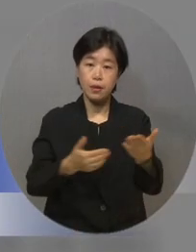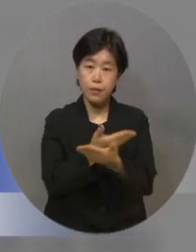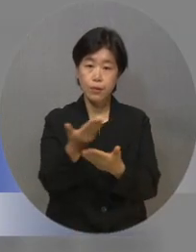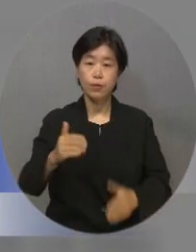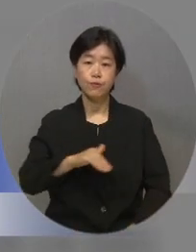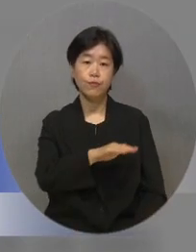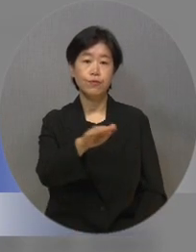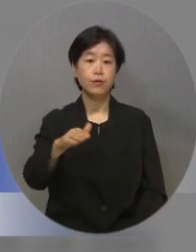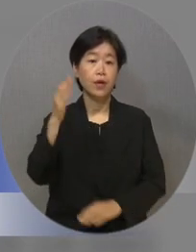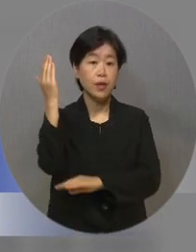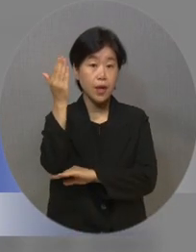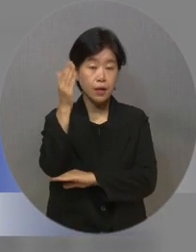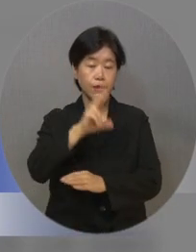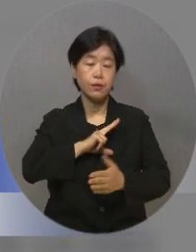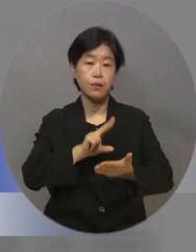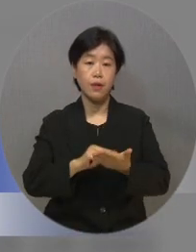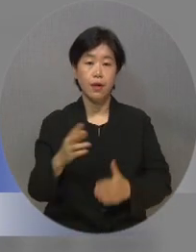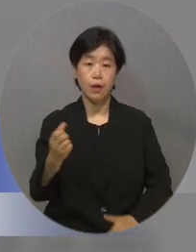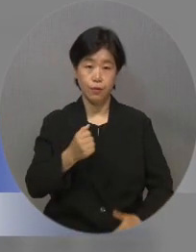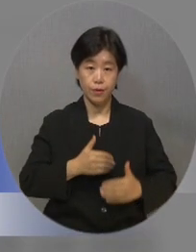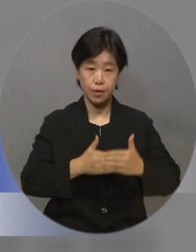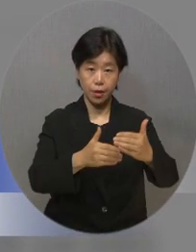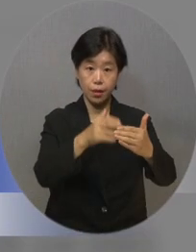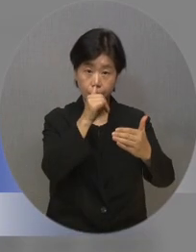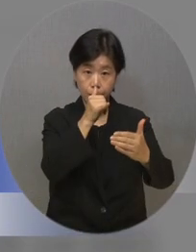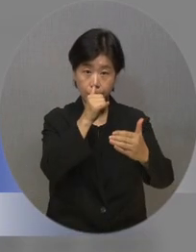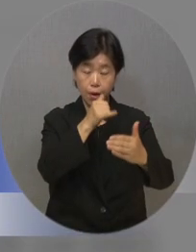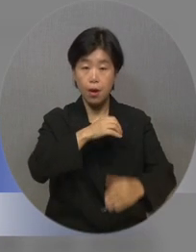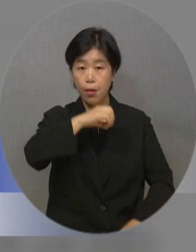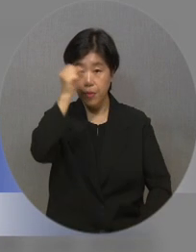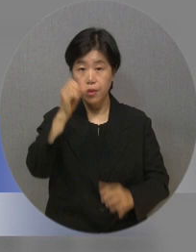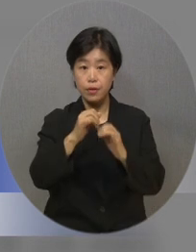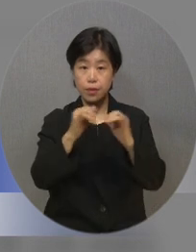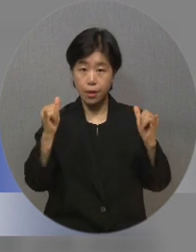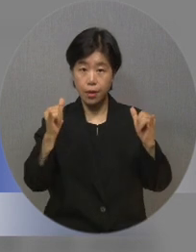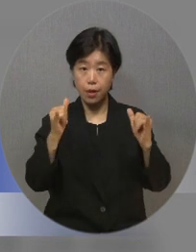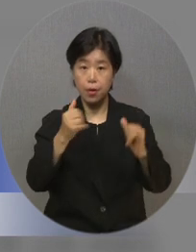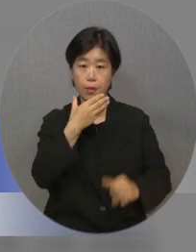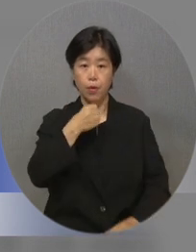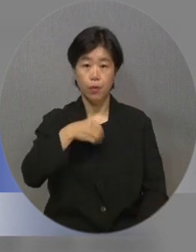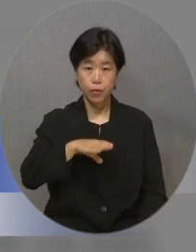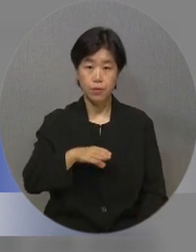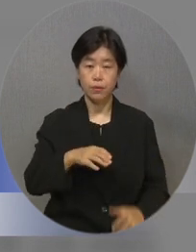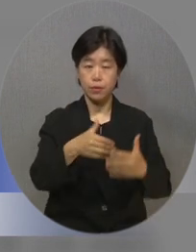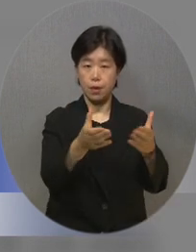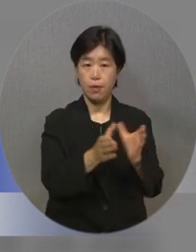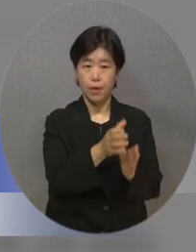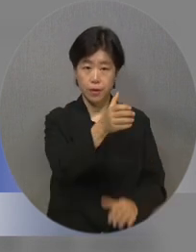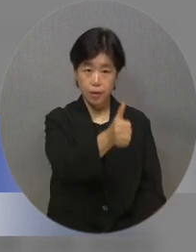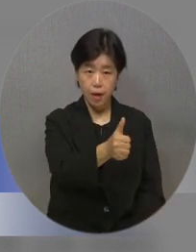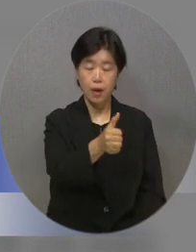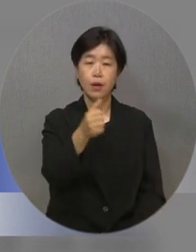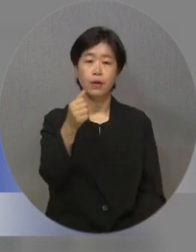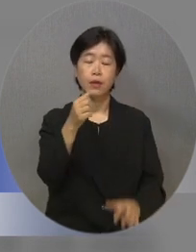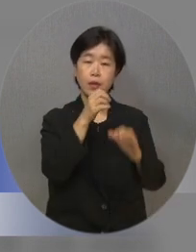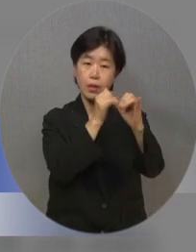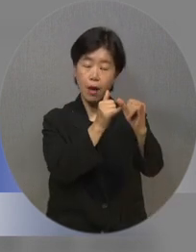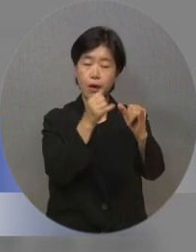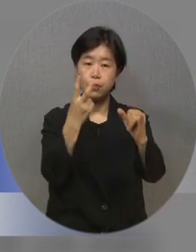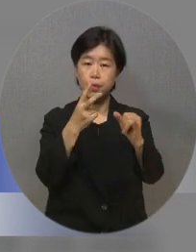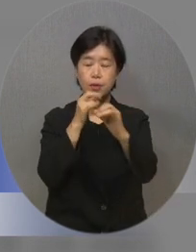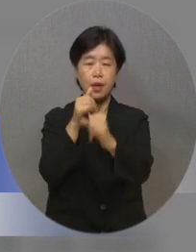우리들의 이야기를 주제로 진행되며 수상자에게는 보건복지부 장관상과 함께 상금이 주어질 예정입니다